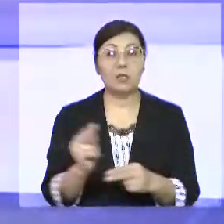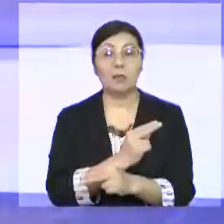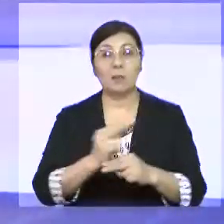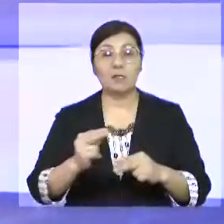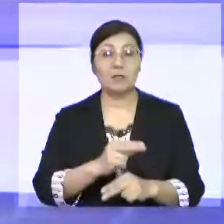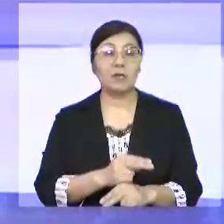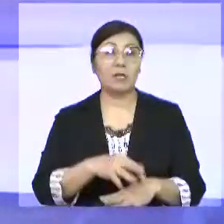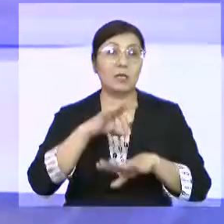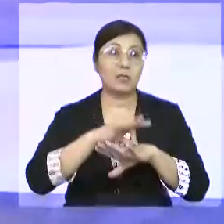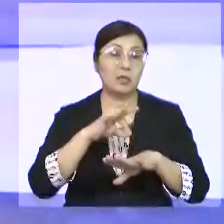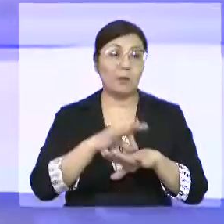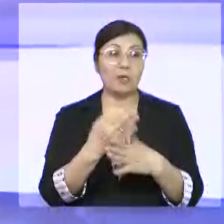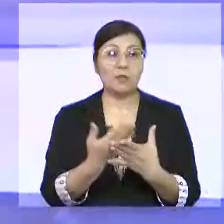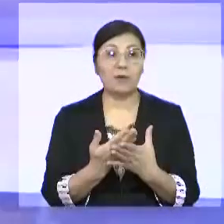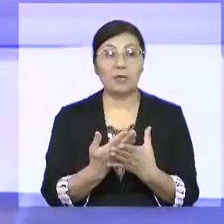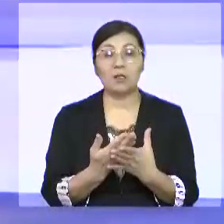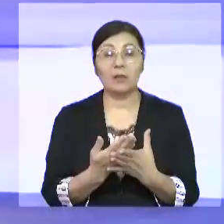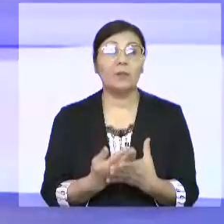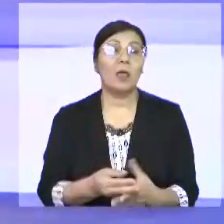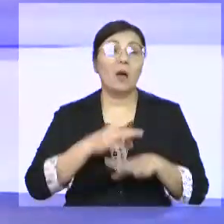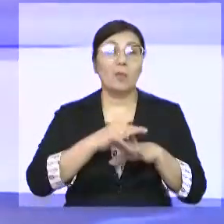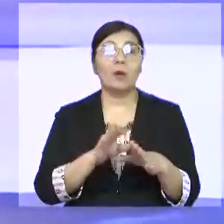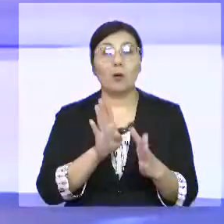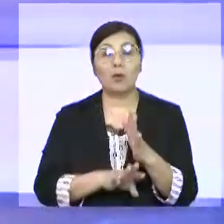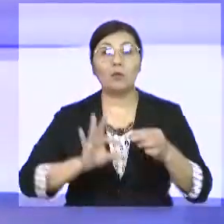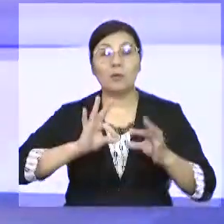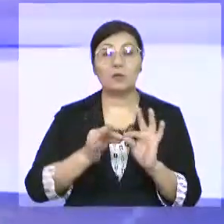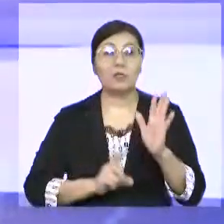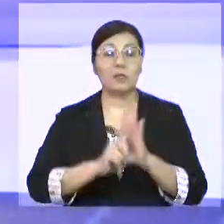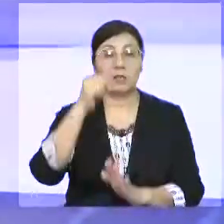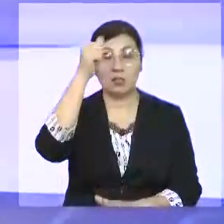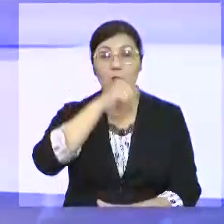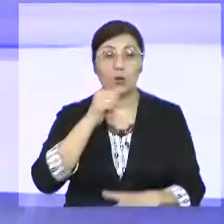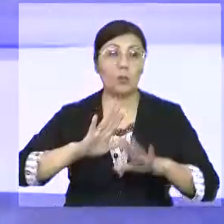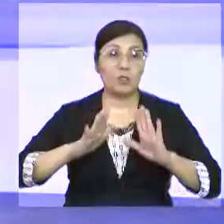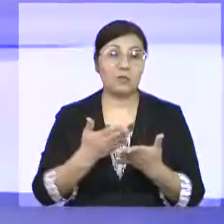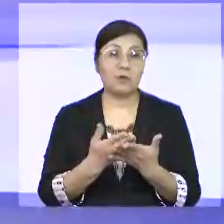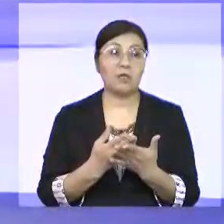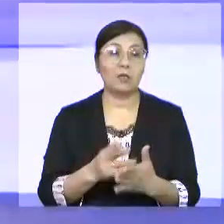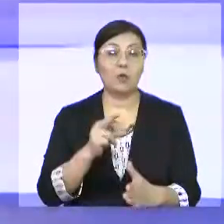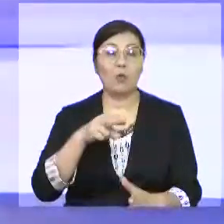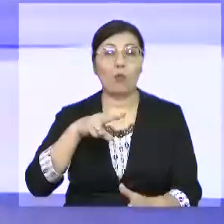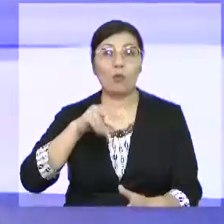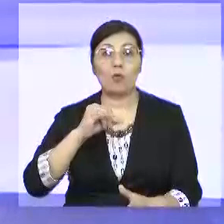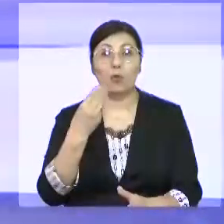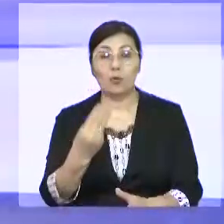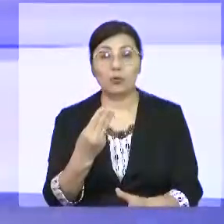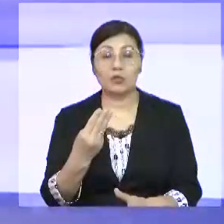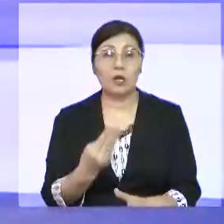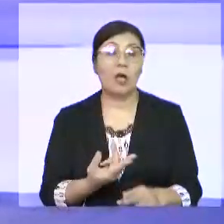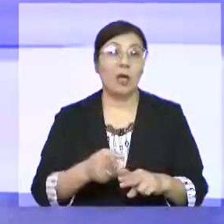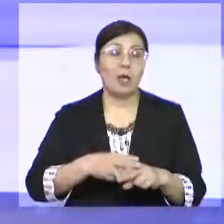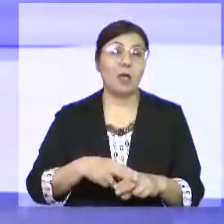стационаре, заболевание подходит без осложнений. Однако с начала года ухудшилась ситуация с коклюшем. Причины эпидемиологи